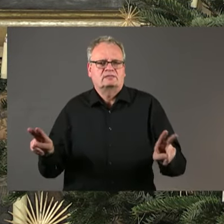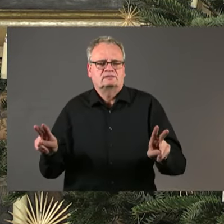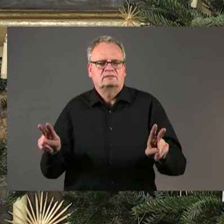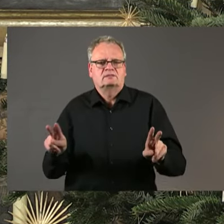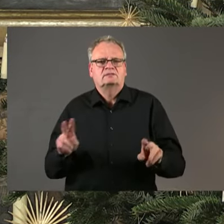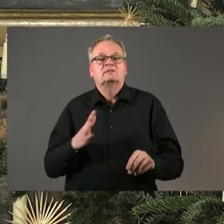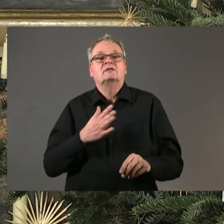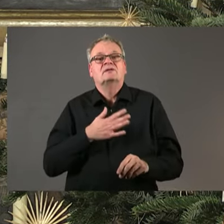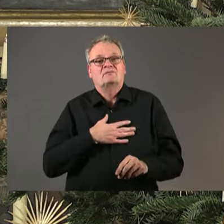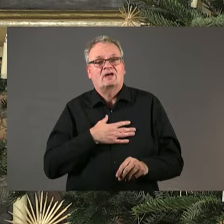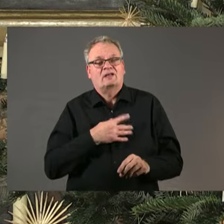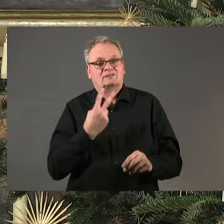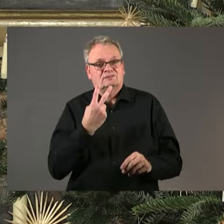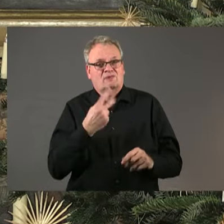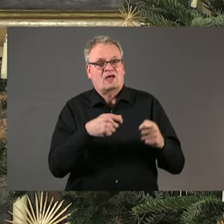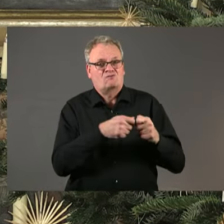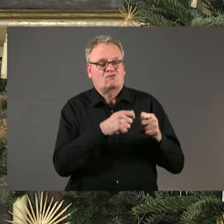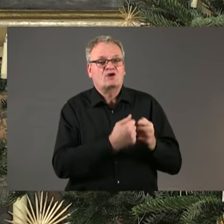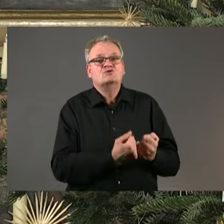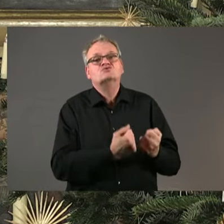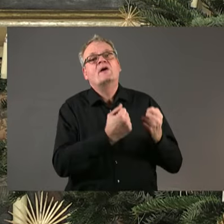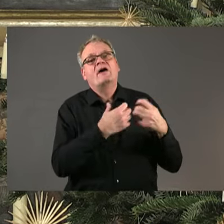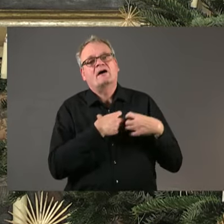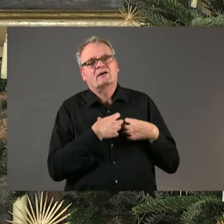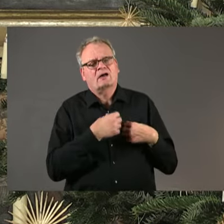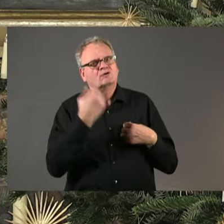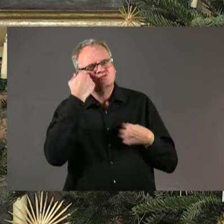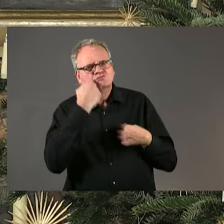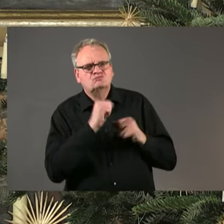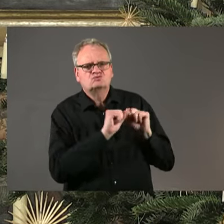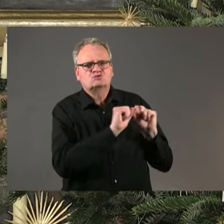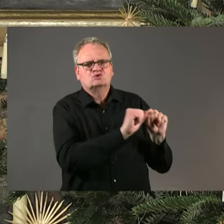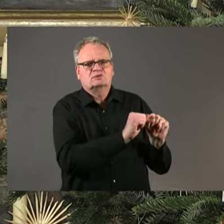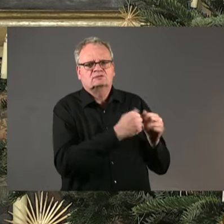meine zwei schwer kranken Freunde zu beschützen.